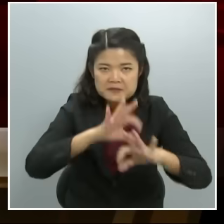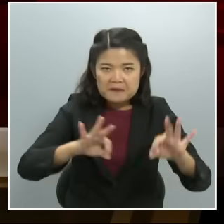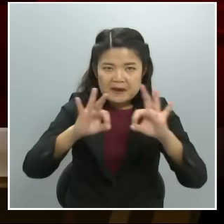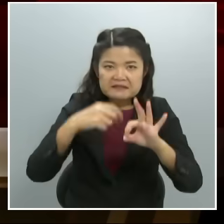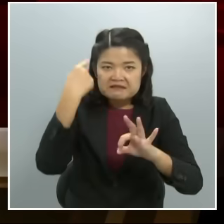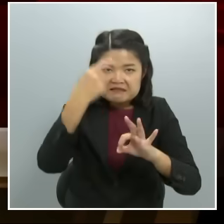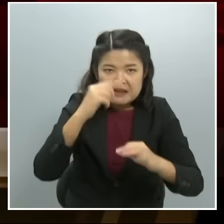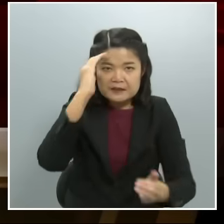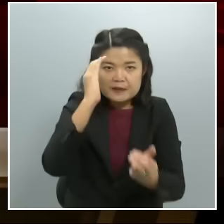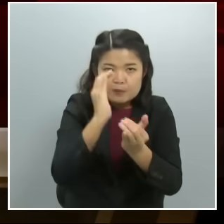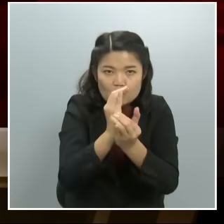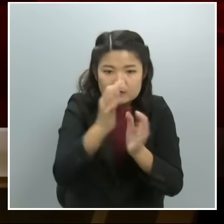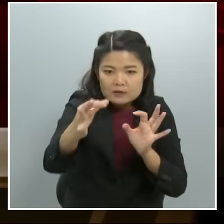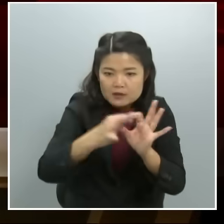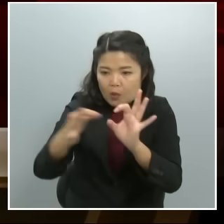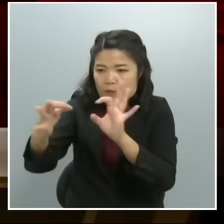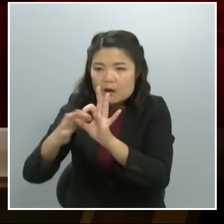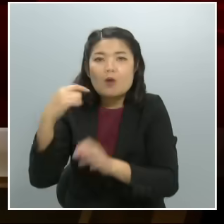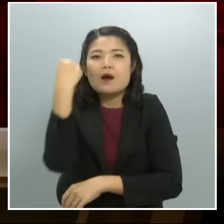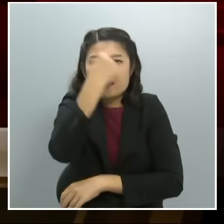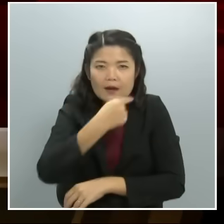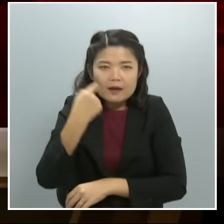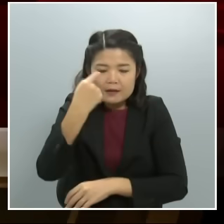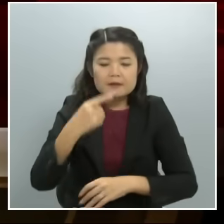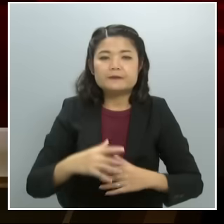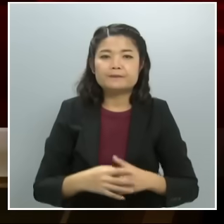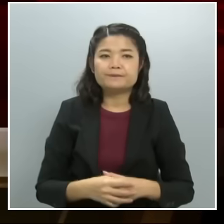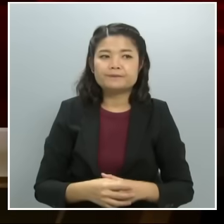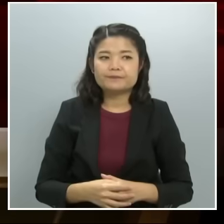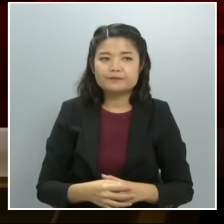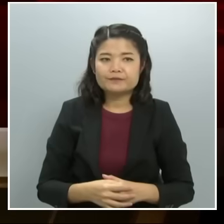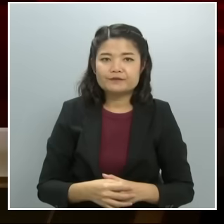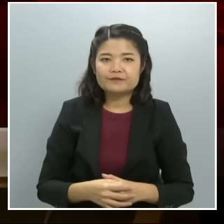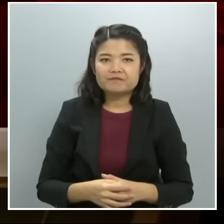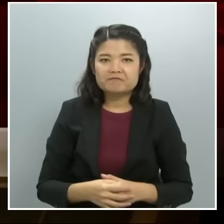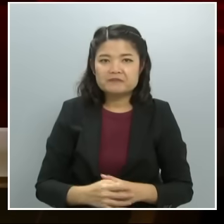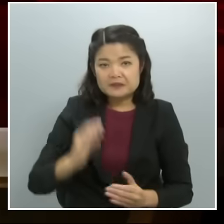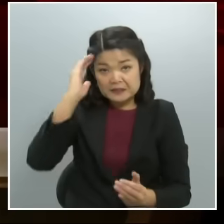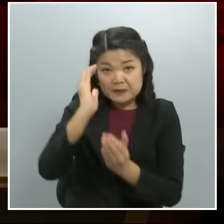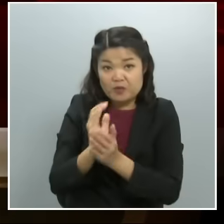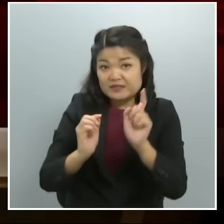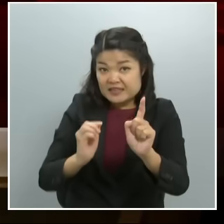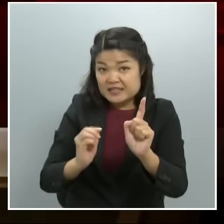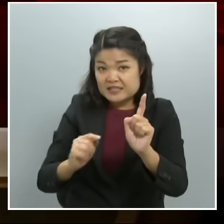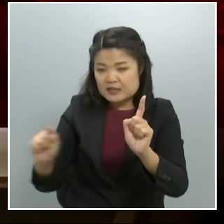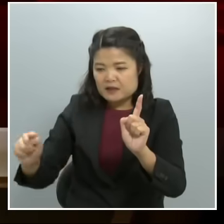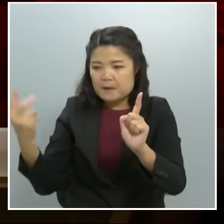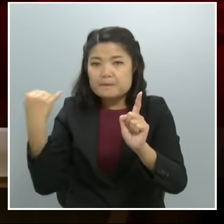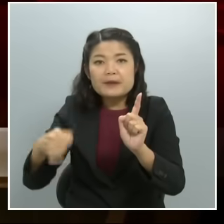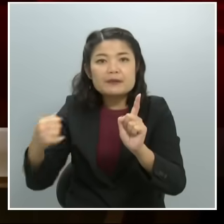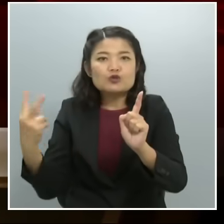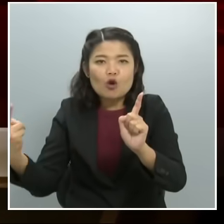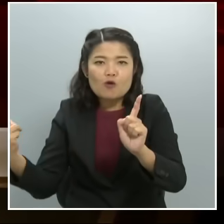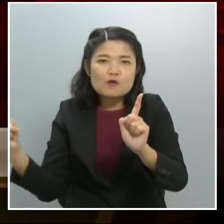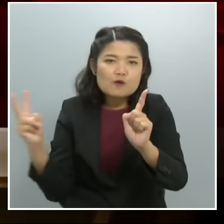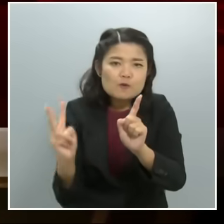ข่าวที่ตำรวจเขาประมวลเมื่อวานนี้พาขึ้นรถไปเลย ค่ะ ต่อมาขณะออกจากจุดเ